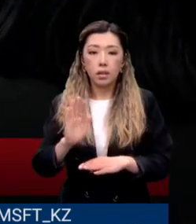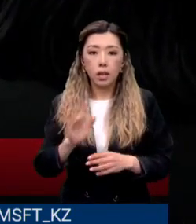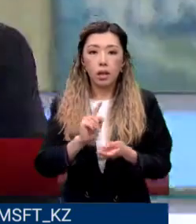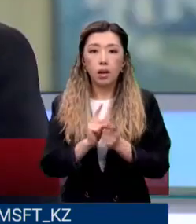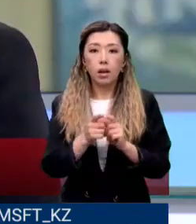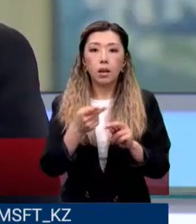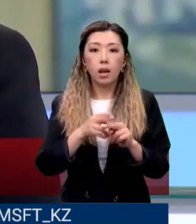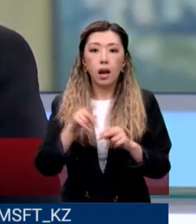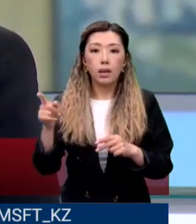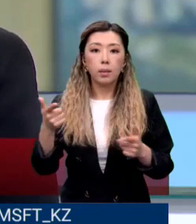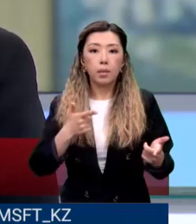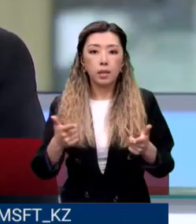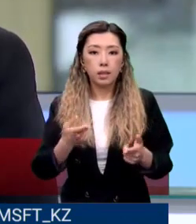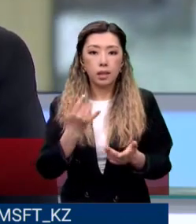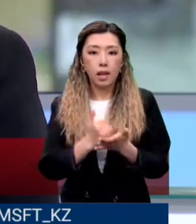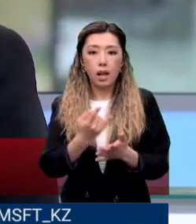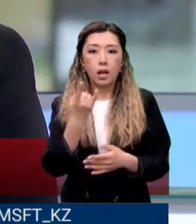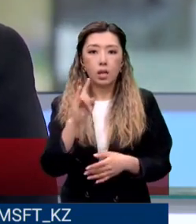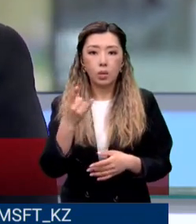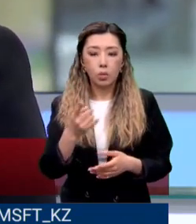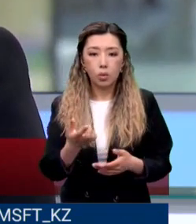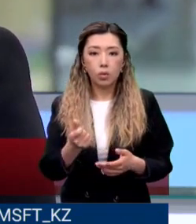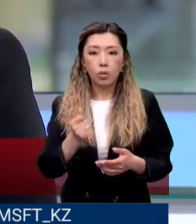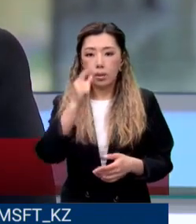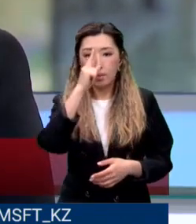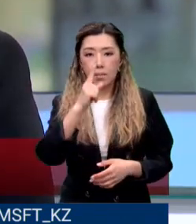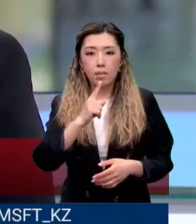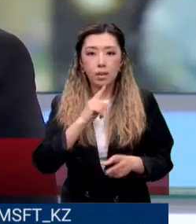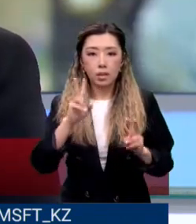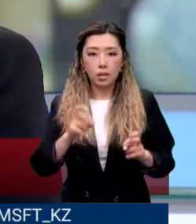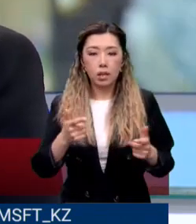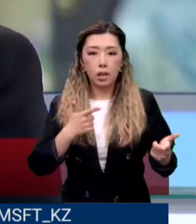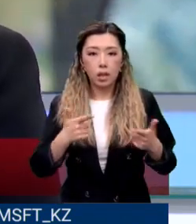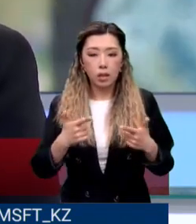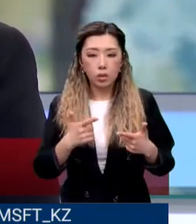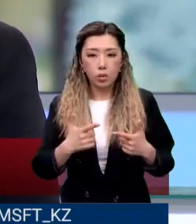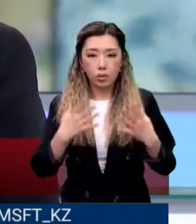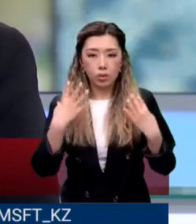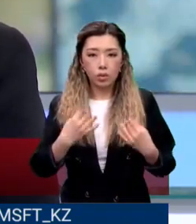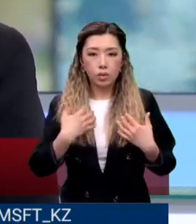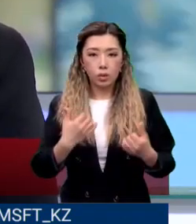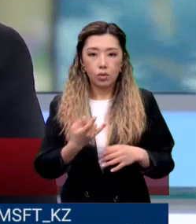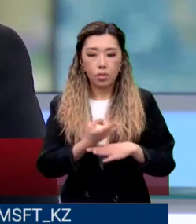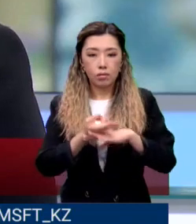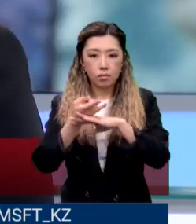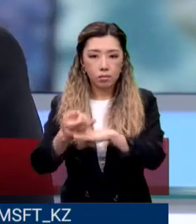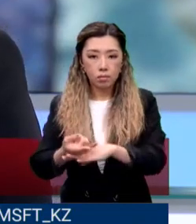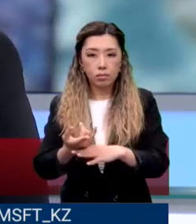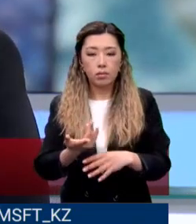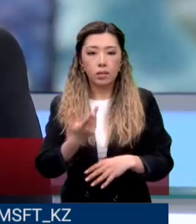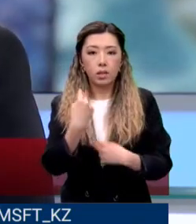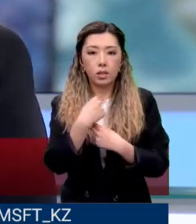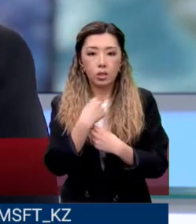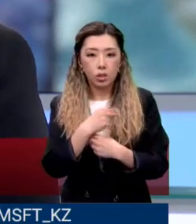то, что они подготавливают ребенка, потому что это месяц буквально, да, готовят каждого ребенка. И